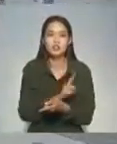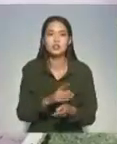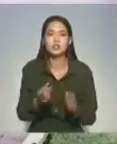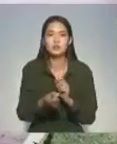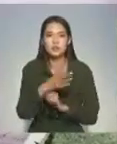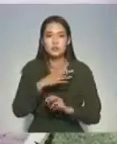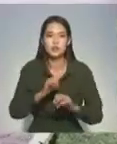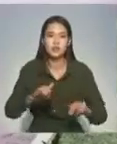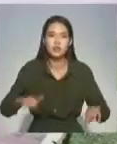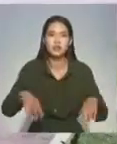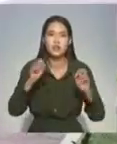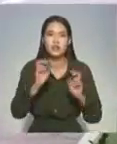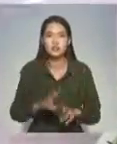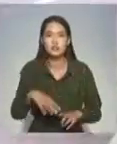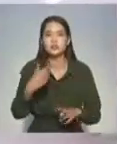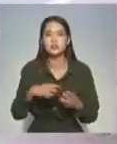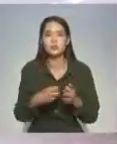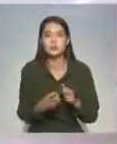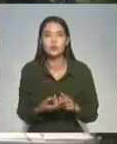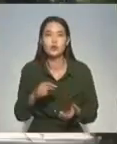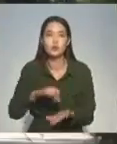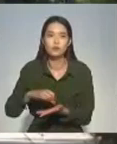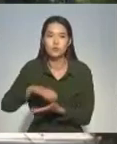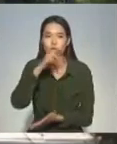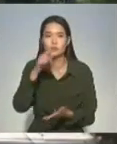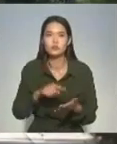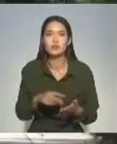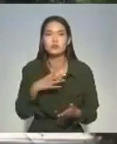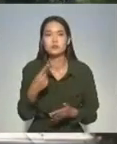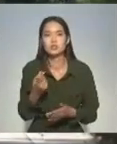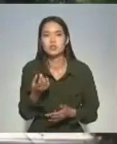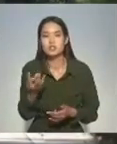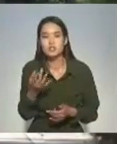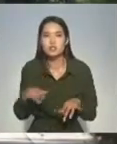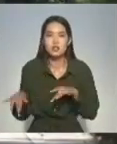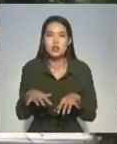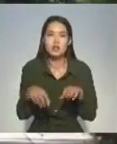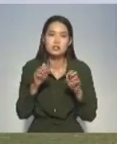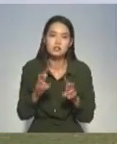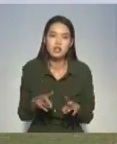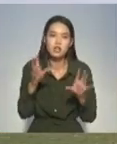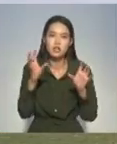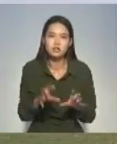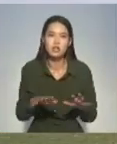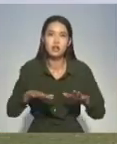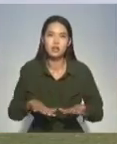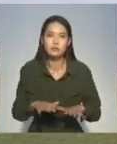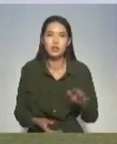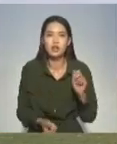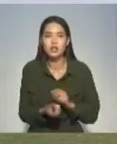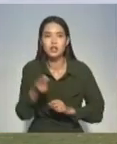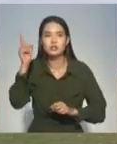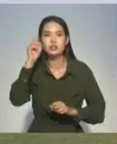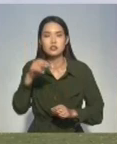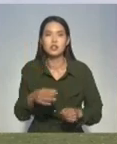нацелены расширить участие граждан в управлении страной, тоже вступили в активную фазу реализации. Предстоит принять закон о местном самоуправлении. Оно уже